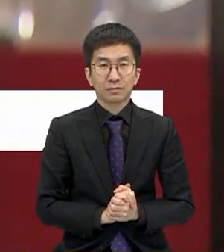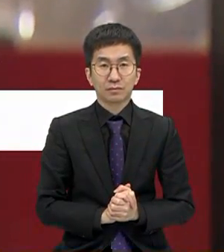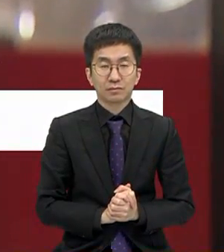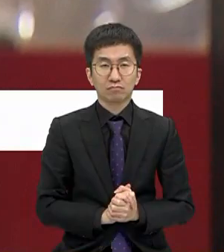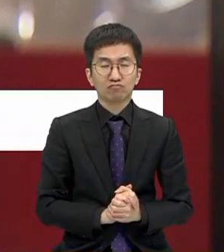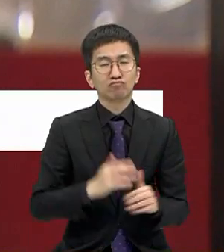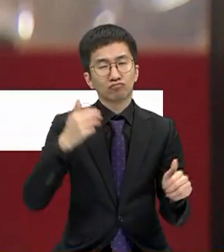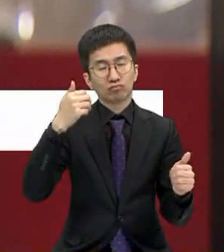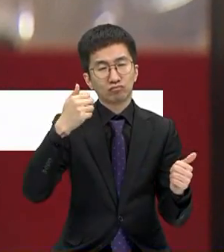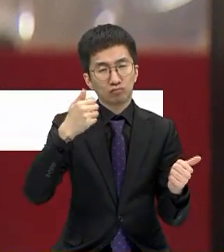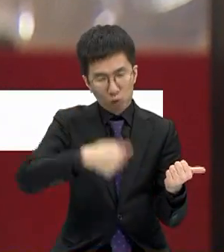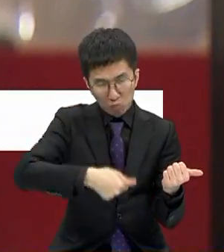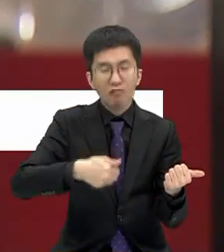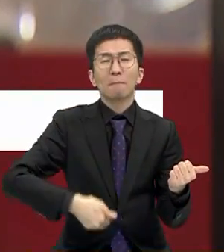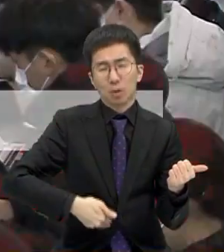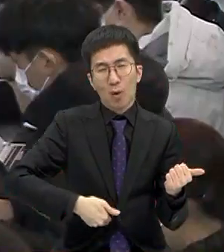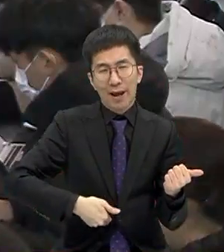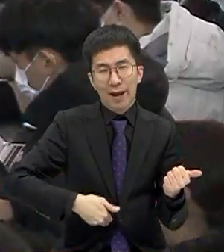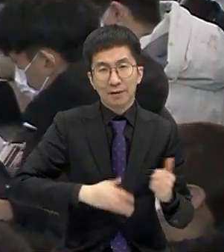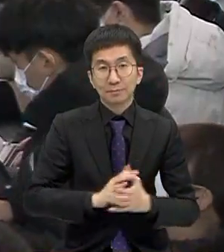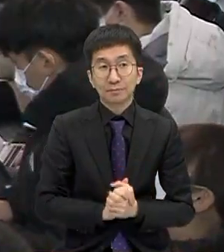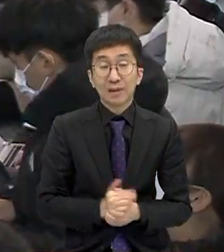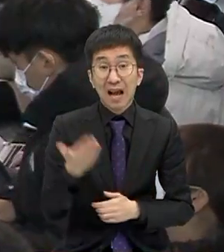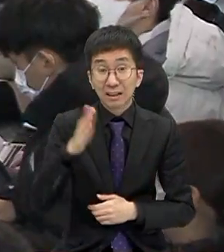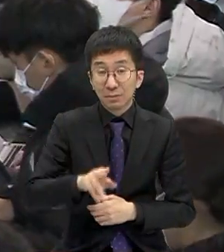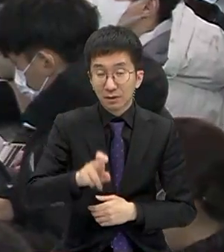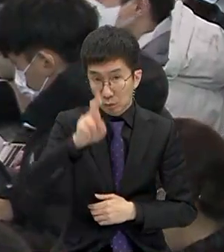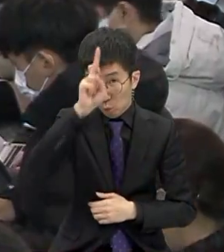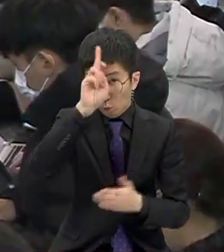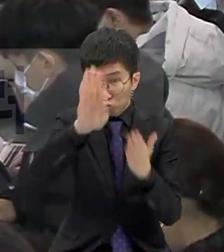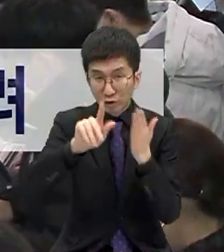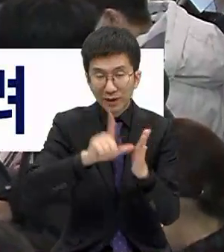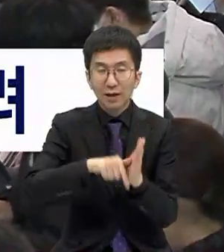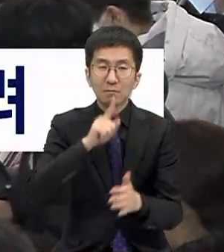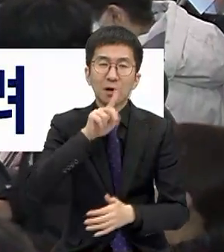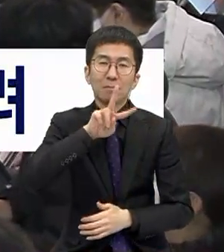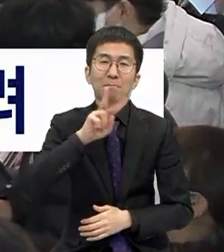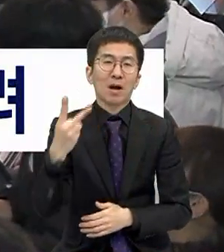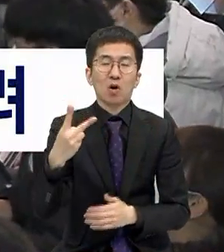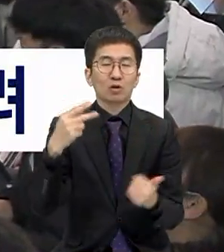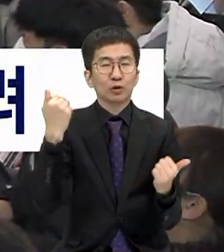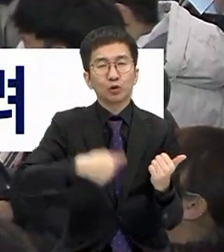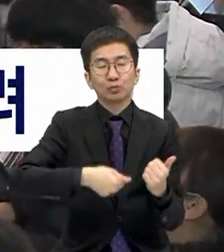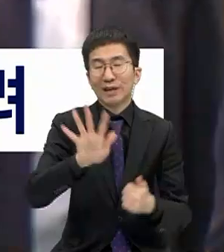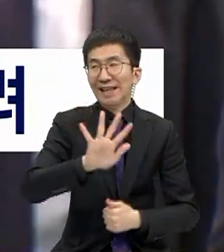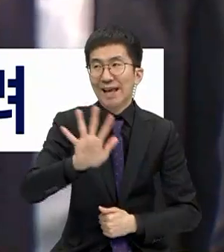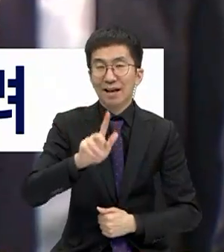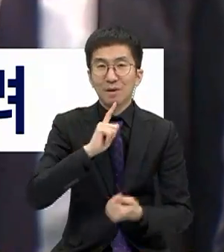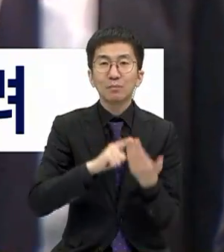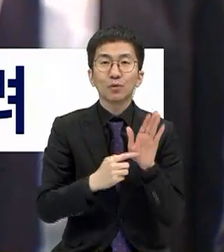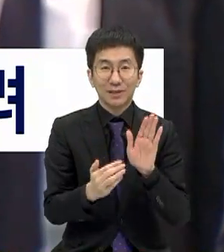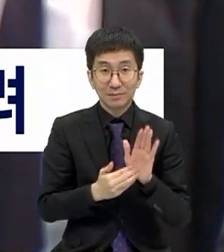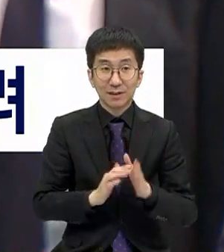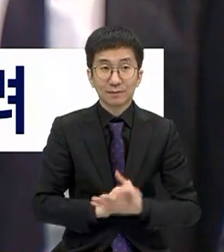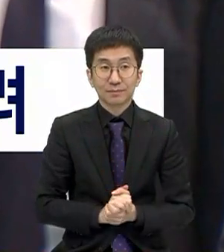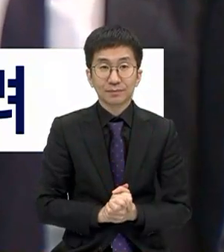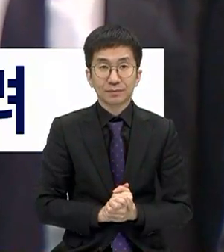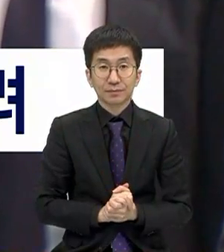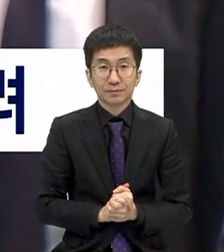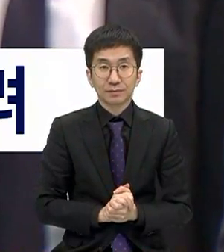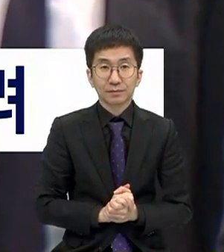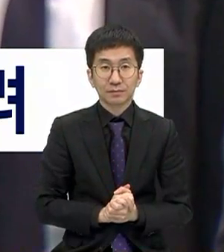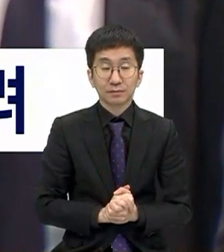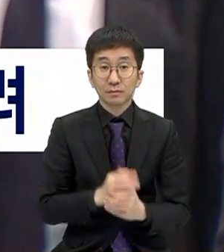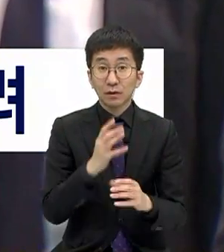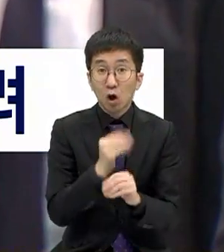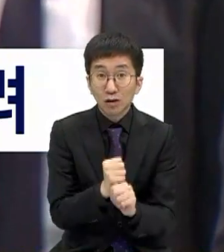가야 되지 않겠나 생각하고 있습니다. 네. 오후엔 조문을 안 하기로 최종 결정했다며 입장을 바꿨습니다. 지난달